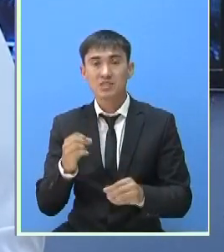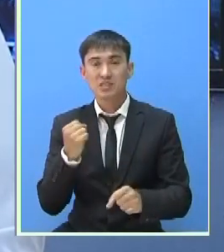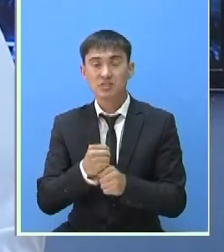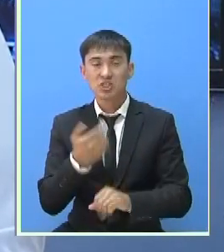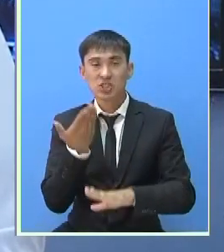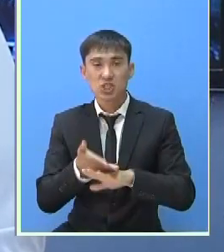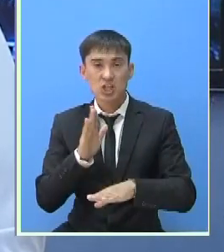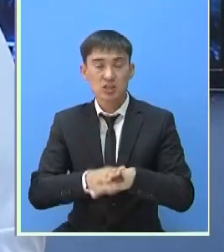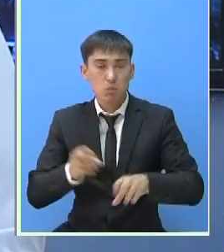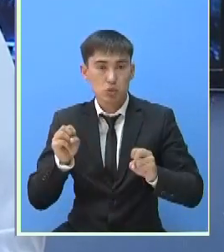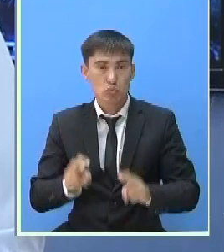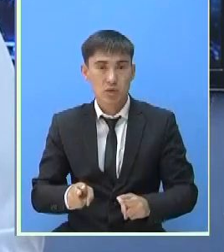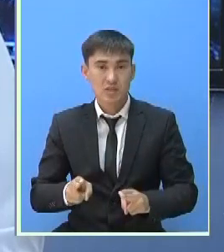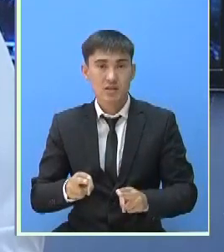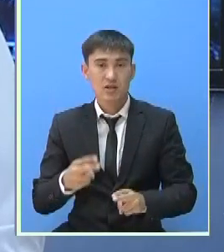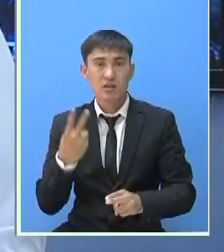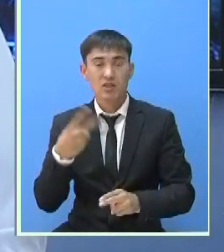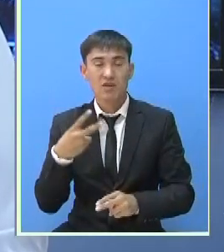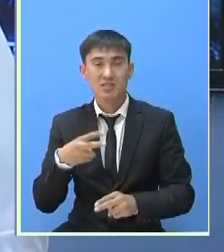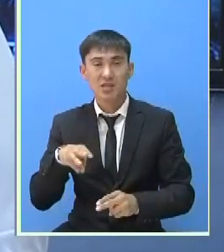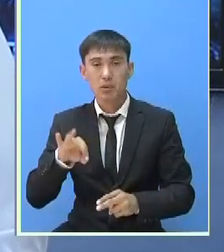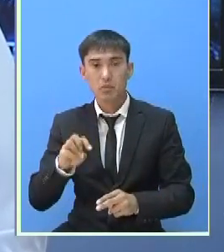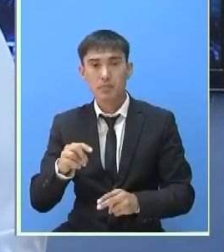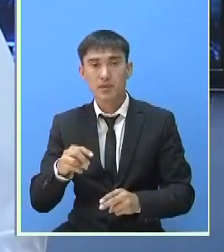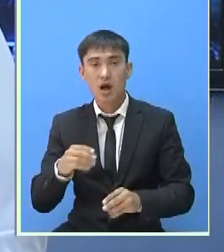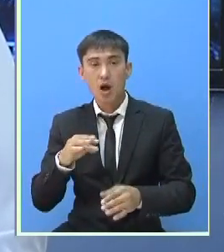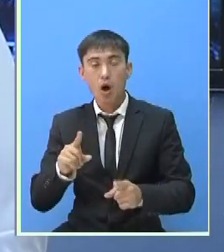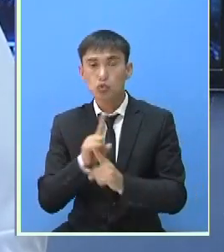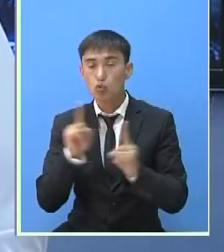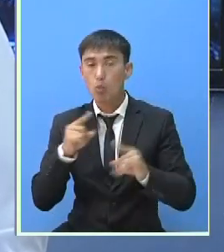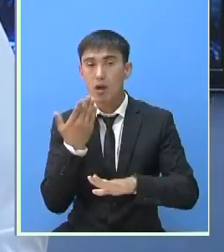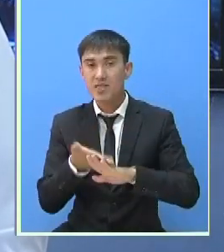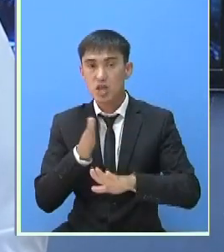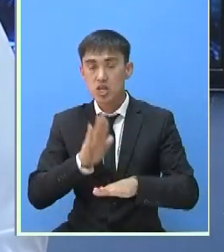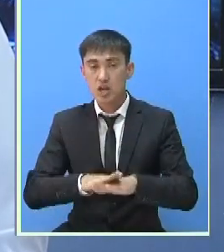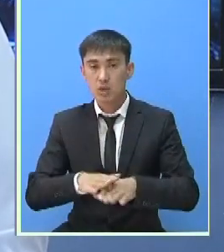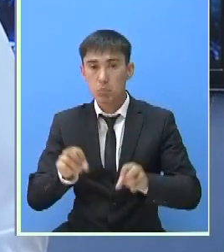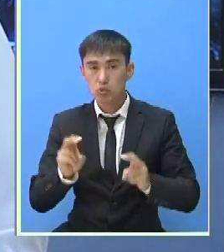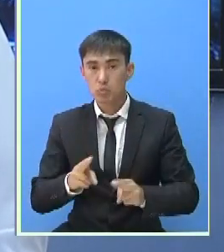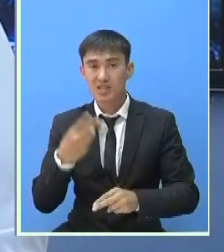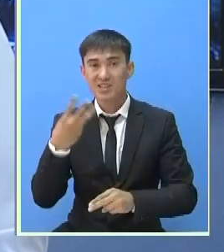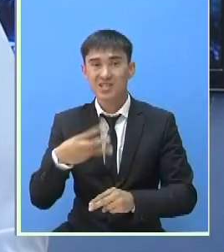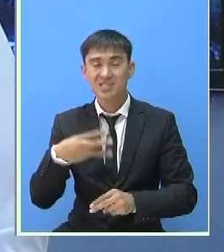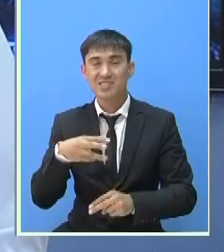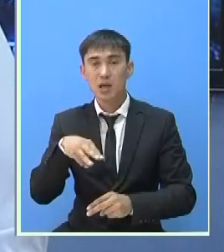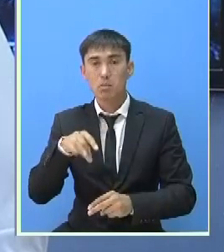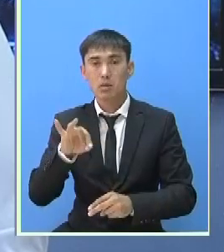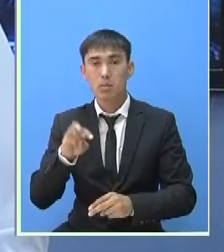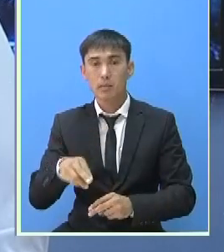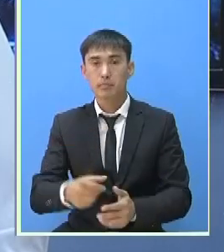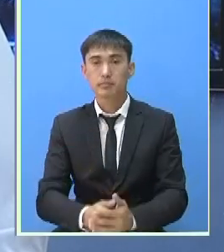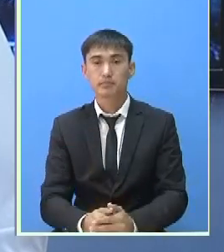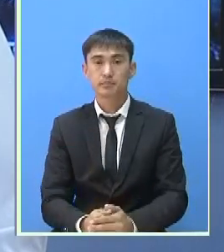тяжких преступлений – 20 месячных расчетных показателей. И за совершение особо тяжких преступлений составляет 30 месячных расчетных